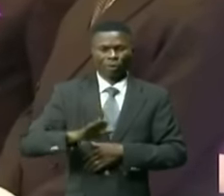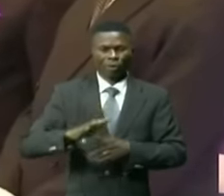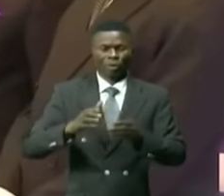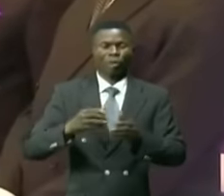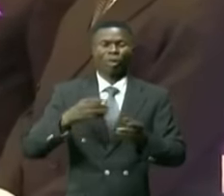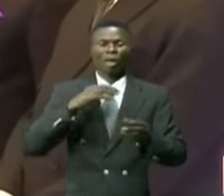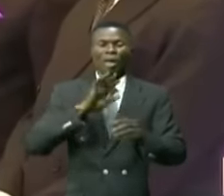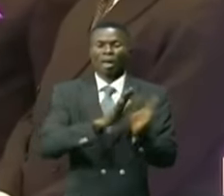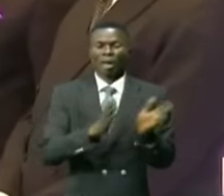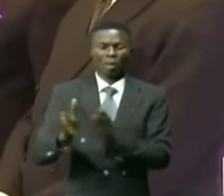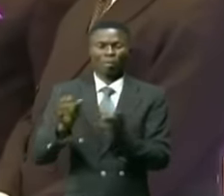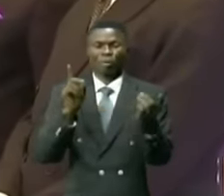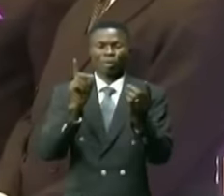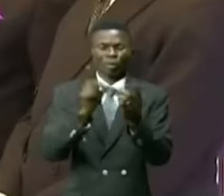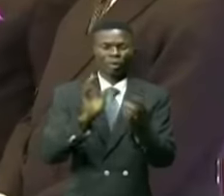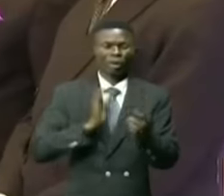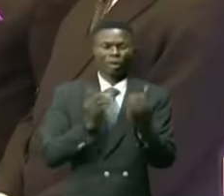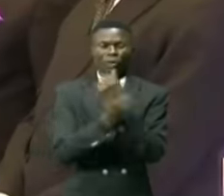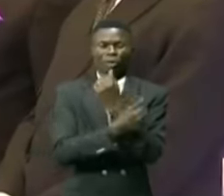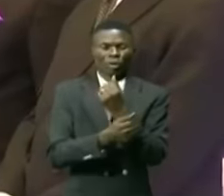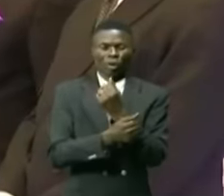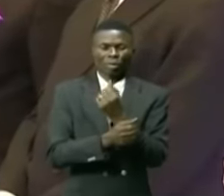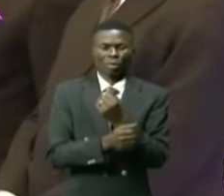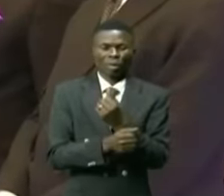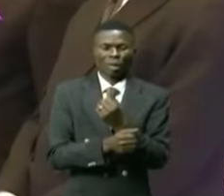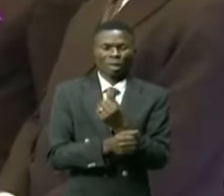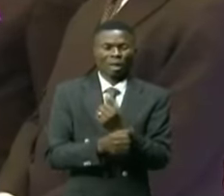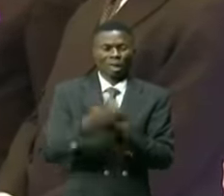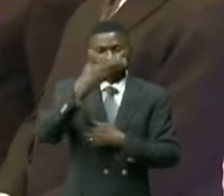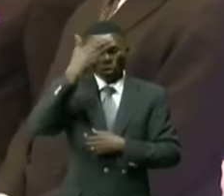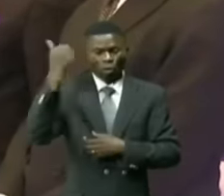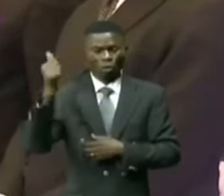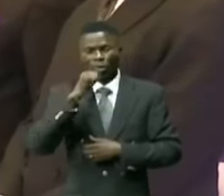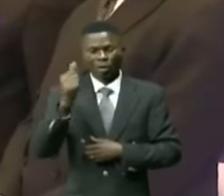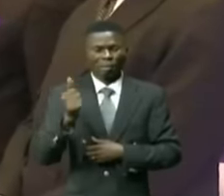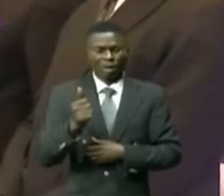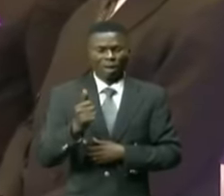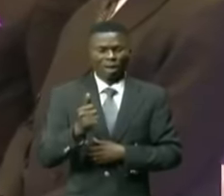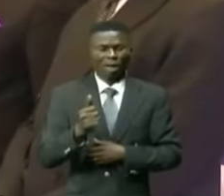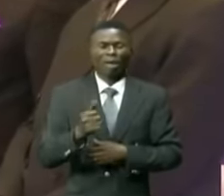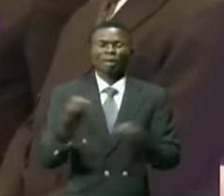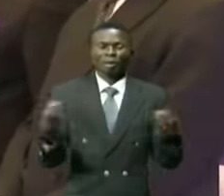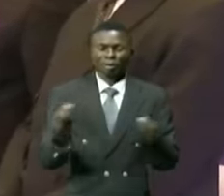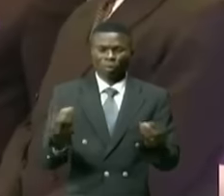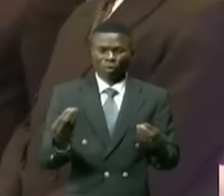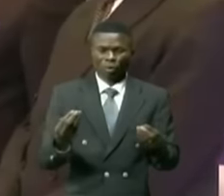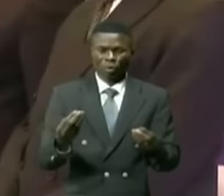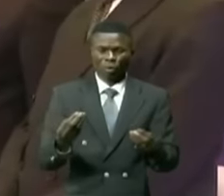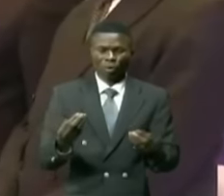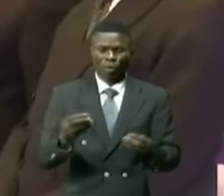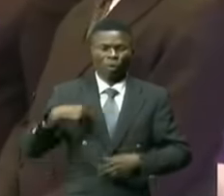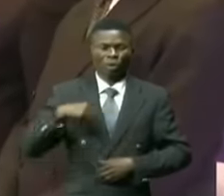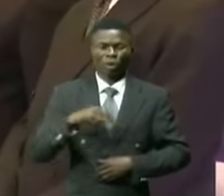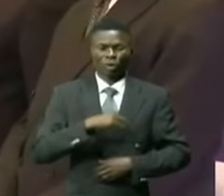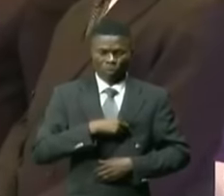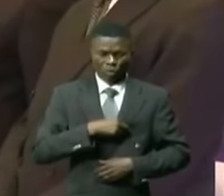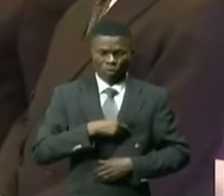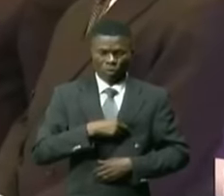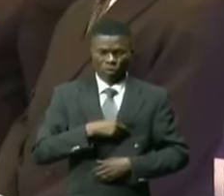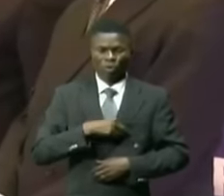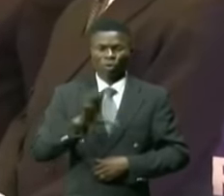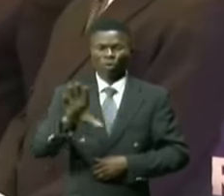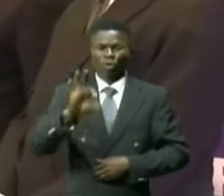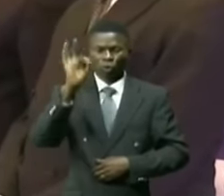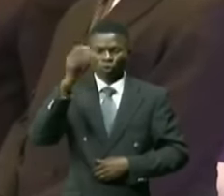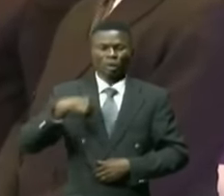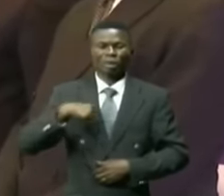fixés rendez-vous et notre pays ne pouvait pas être absent. C'est ainsi que nous avons été